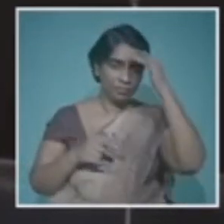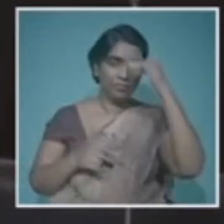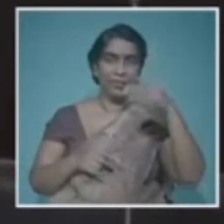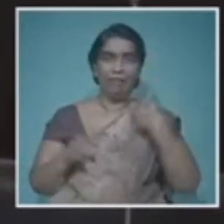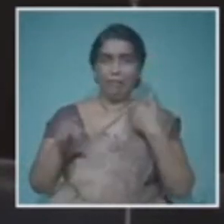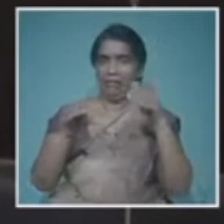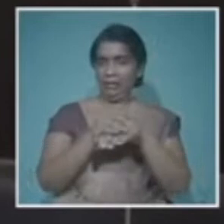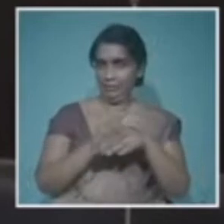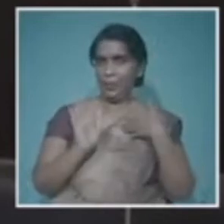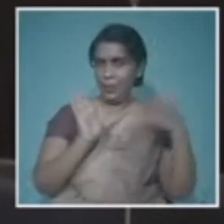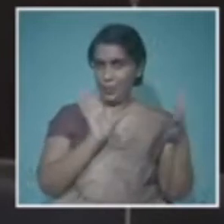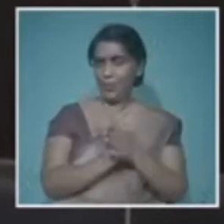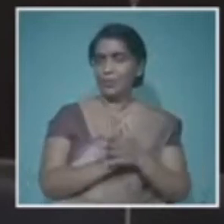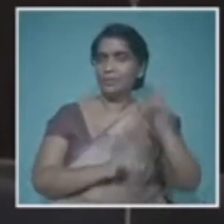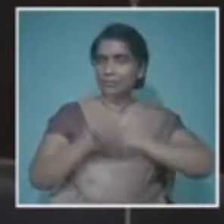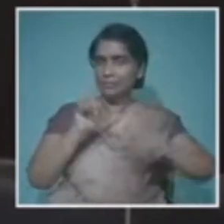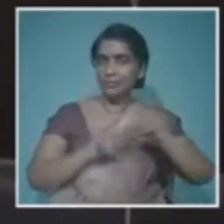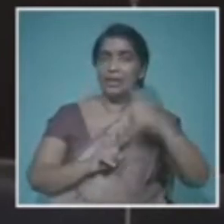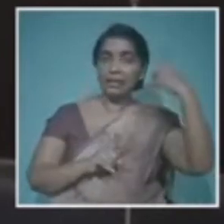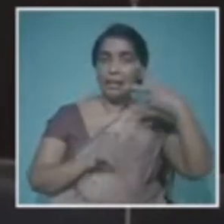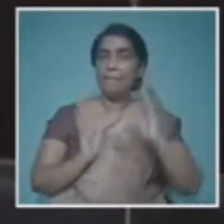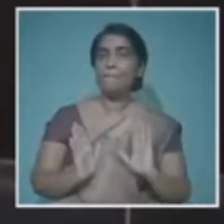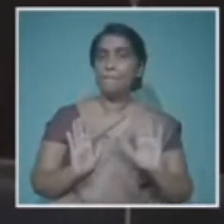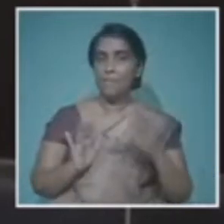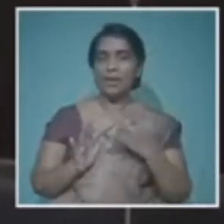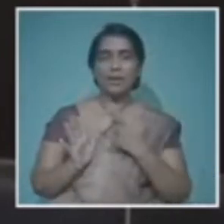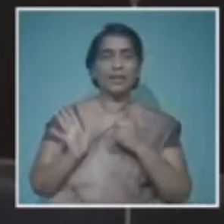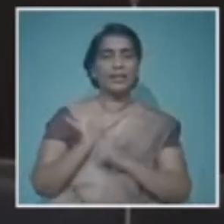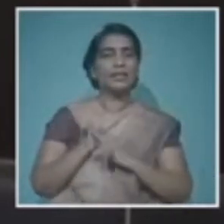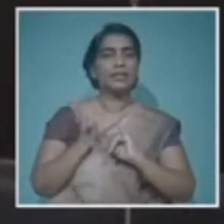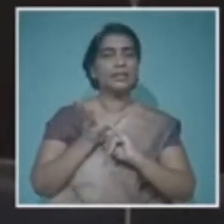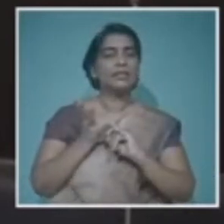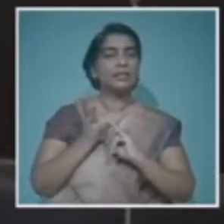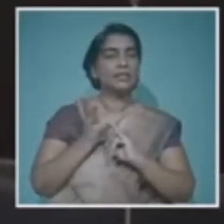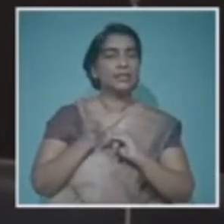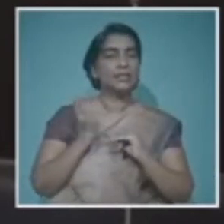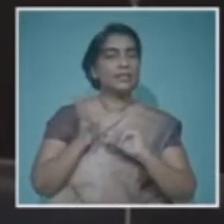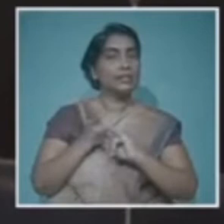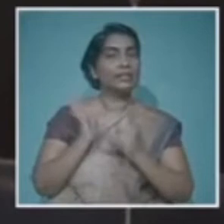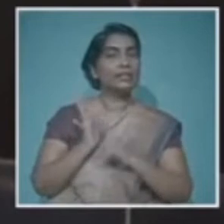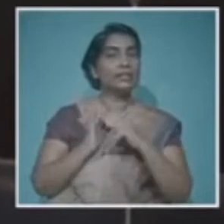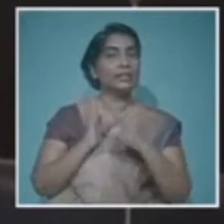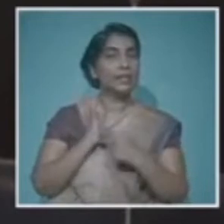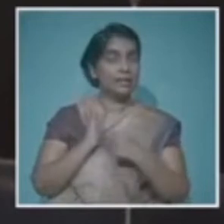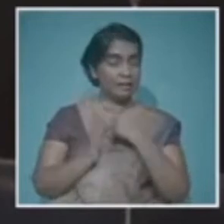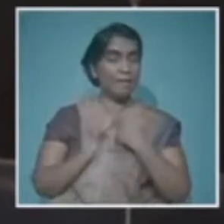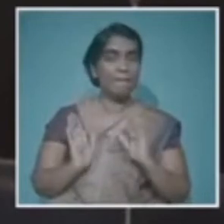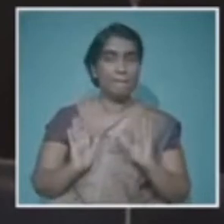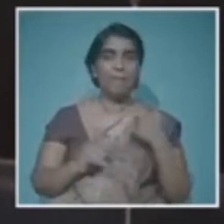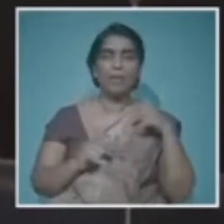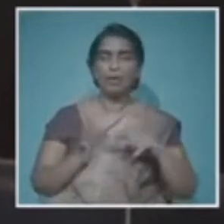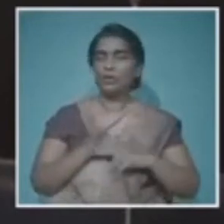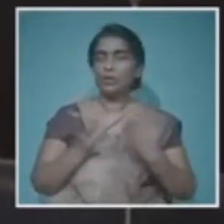තමයි මම හිටියේ. අපි ඔක්කොම එකතු වෙලා දෙවෙනි එක පටන් ගත්තා. ස්ලිප් ටෙක් එක. බයෝටෙක්නොලොජි එක. දැන් ඒකේ උපකරණ ටික නැතුව දැන් මේ බොහොම අමාරුවෙන්